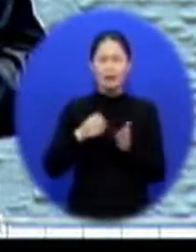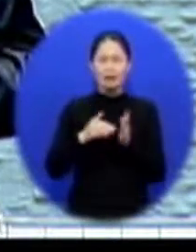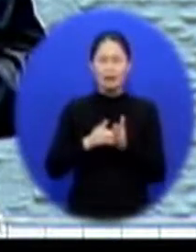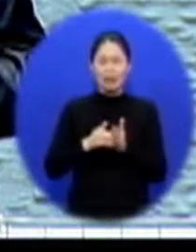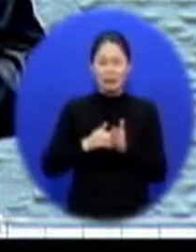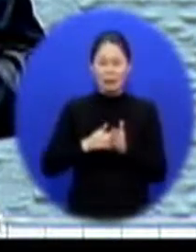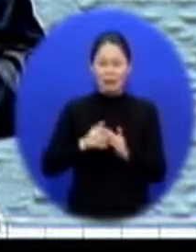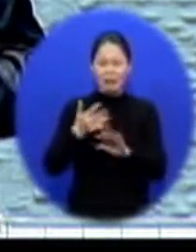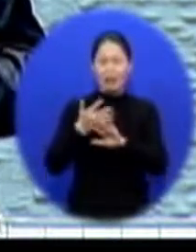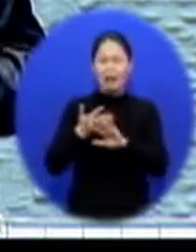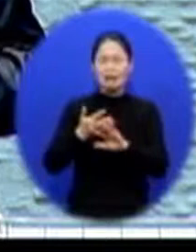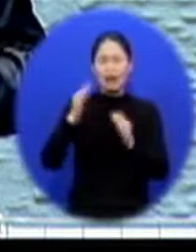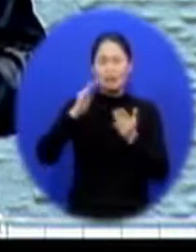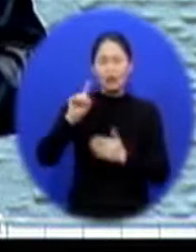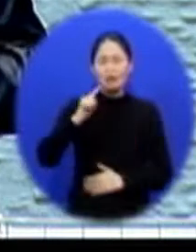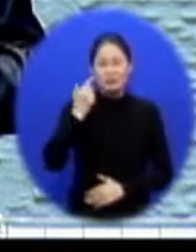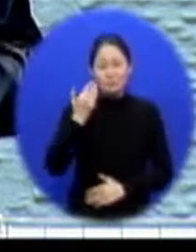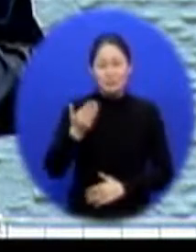어떻겠습니까